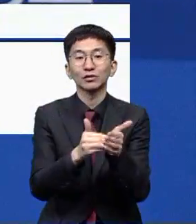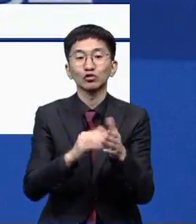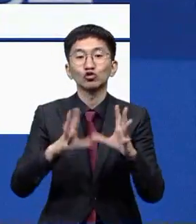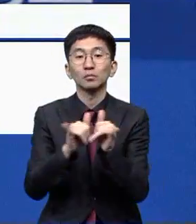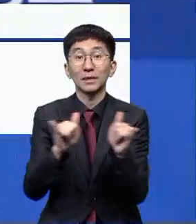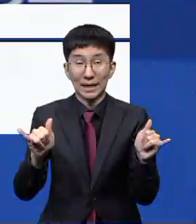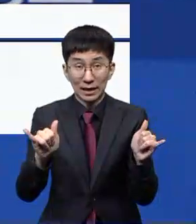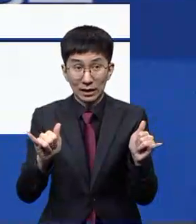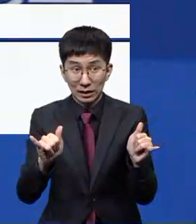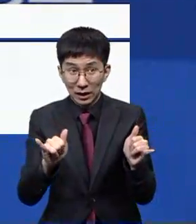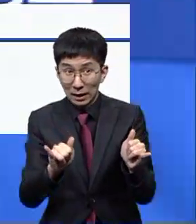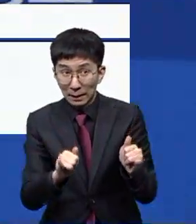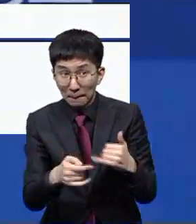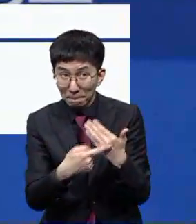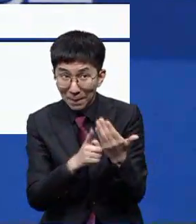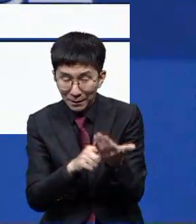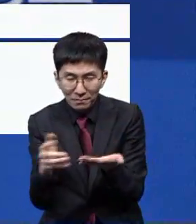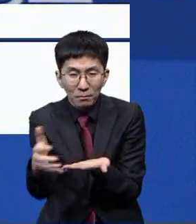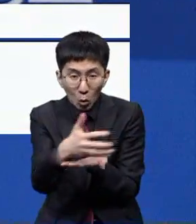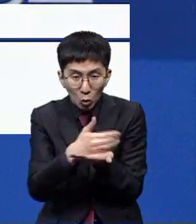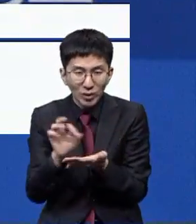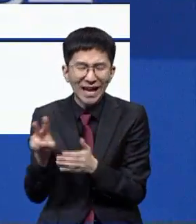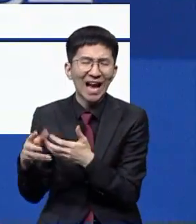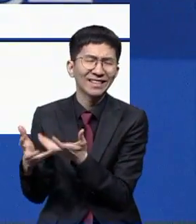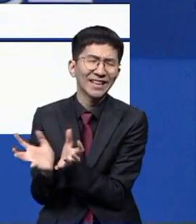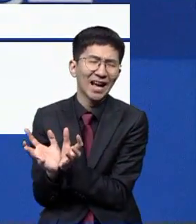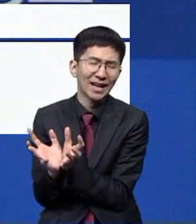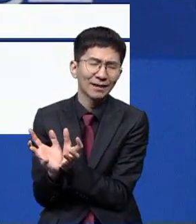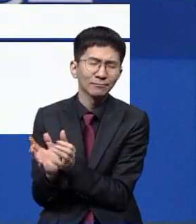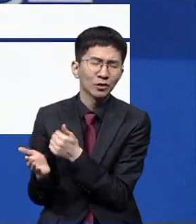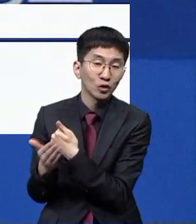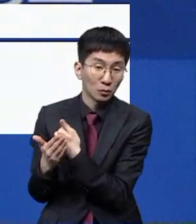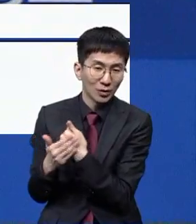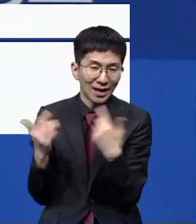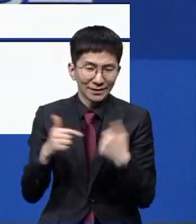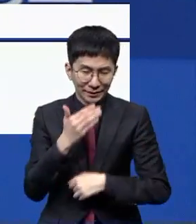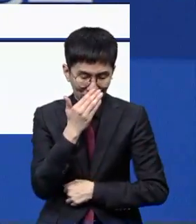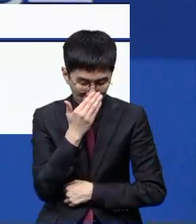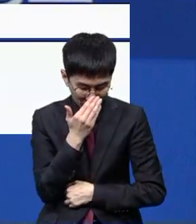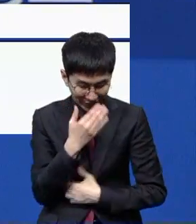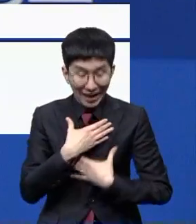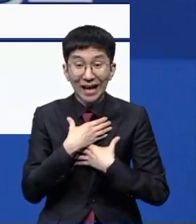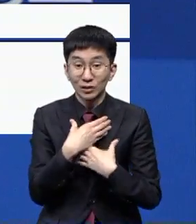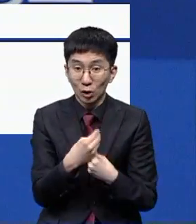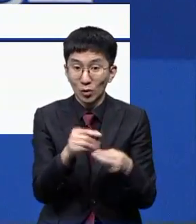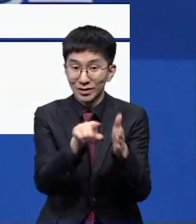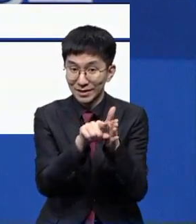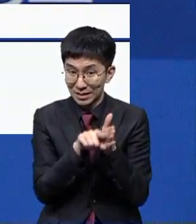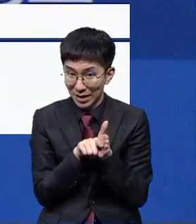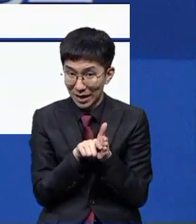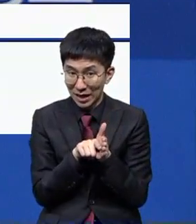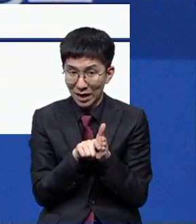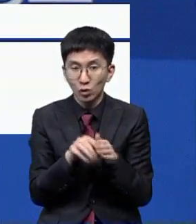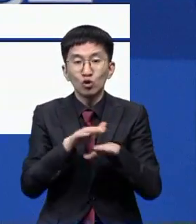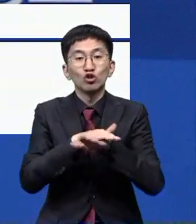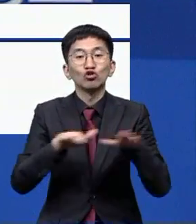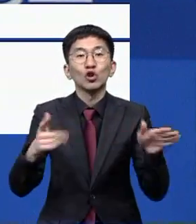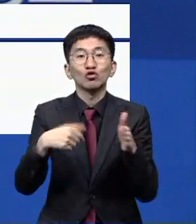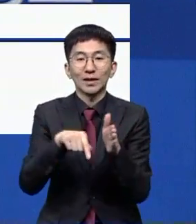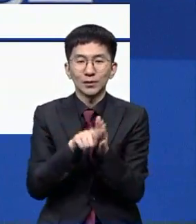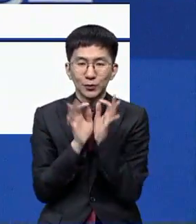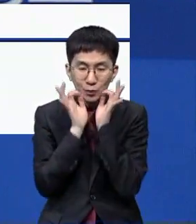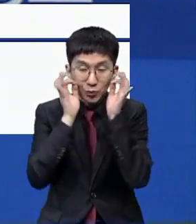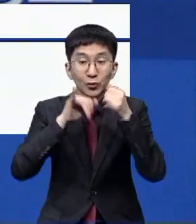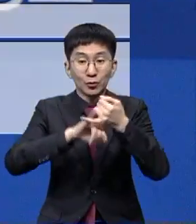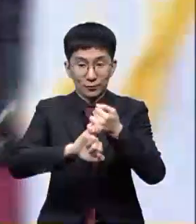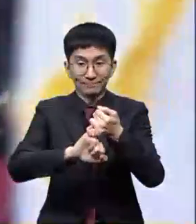뜻을 모으고 야당의 협조도 얻어야 합니다. 항상 겸손하고 안정감, 신뢰감, 균형감을 드려야